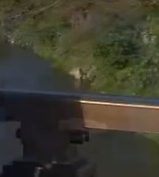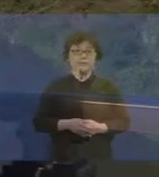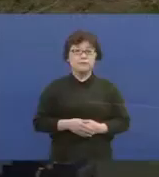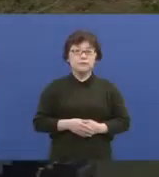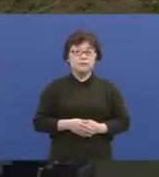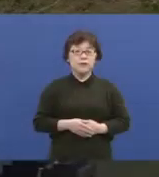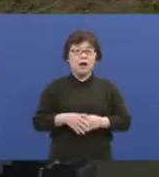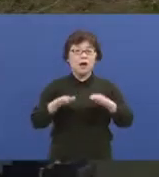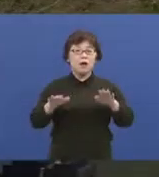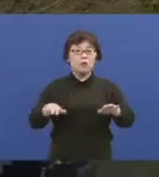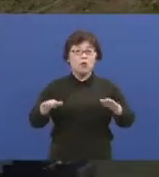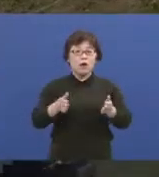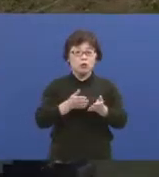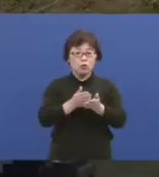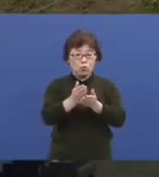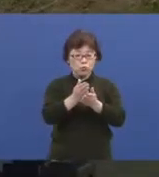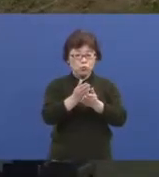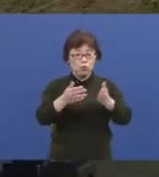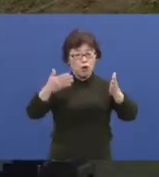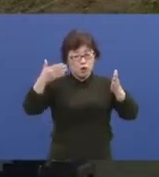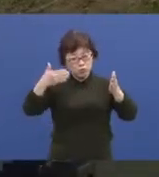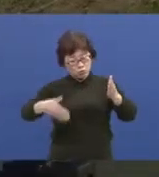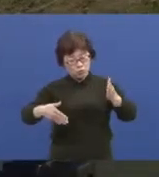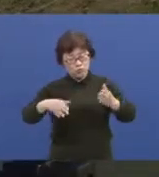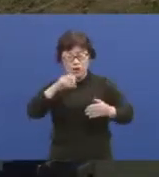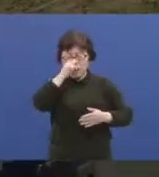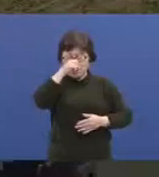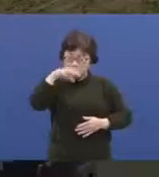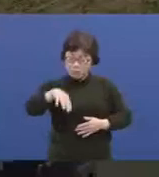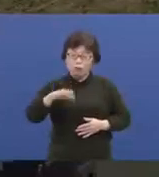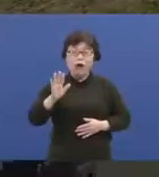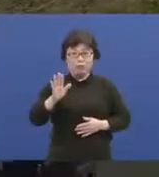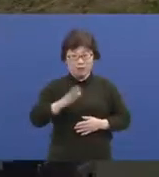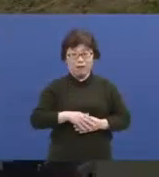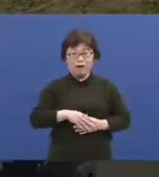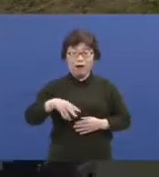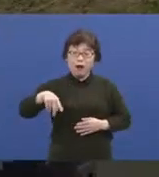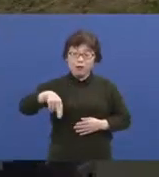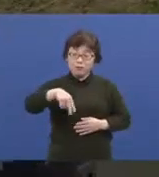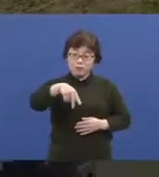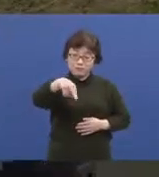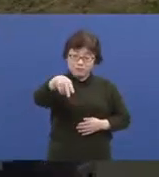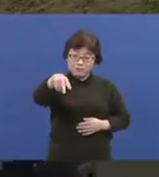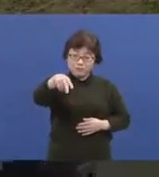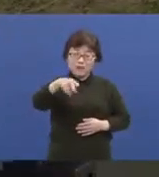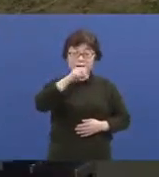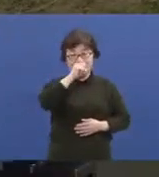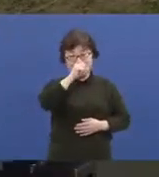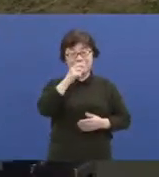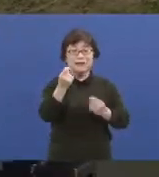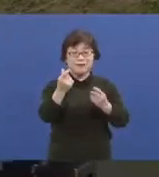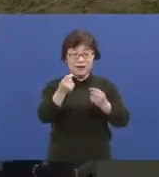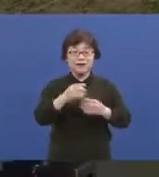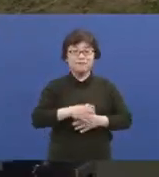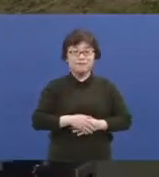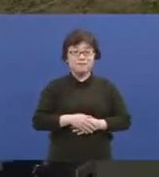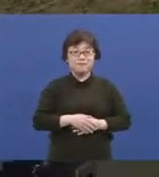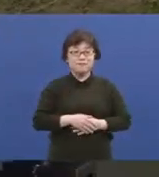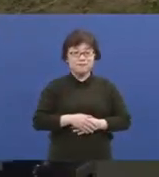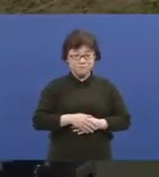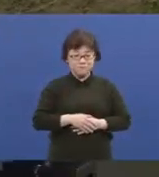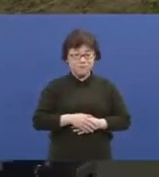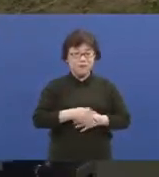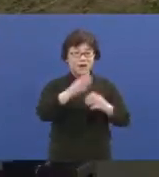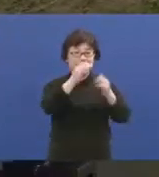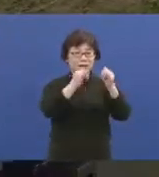今回のコースは行く途中の道にも趣がありましたので、散歩して歩いてみるのもいいですね。 そうですね。歴史